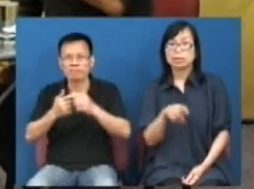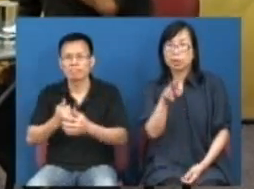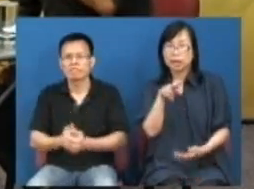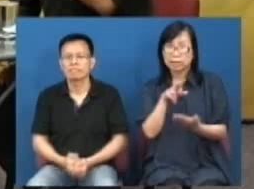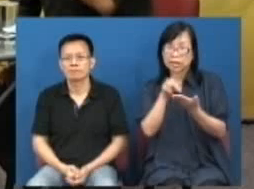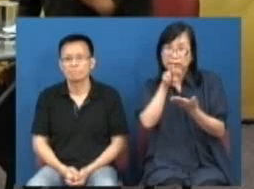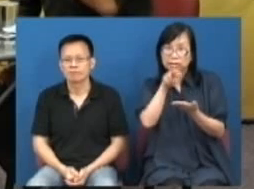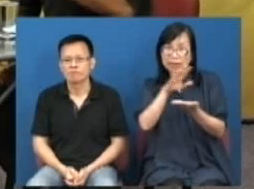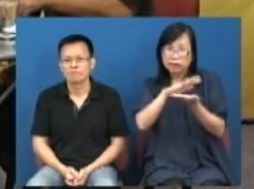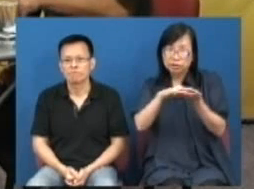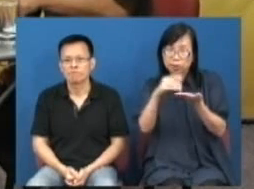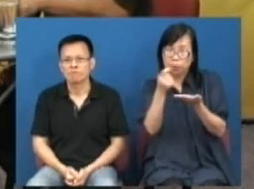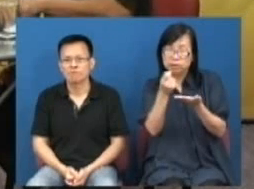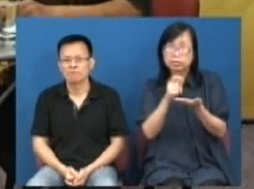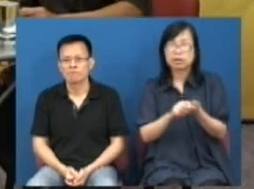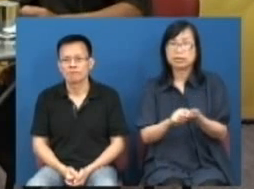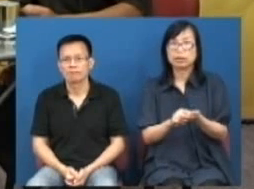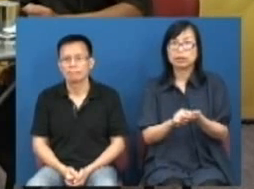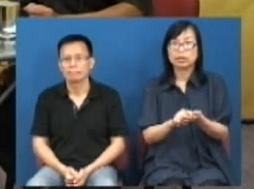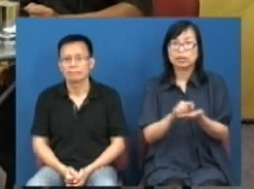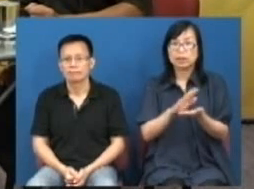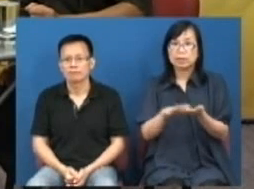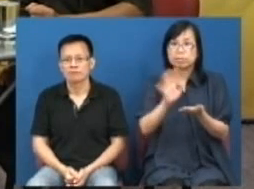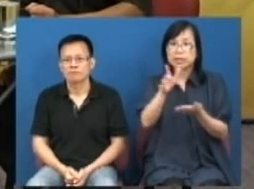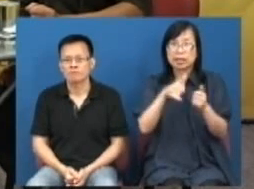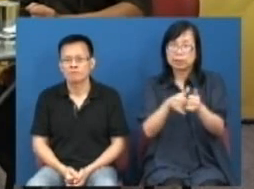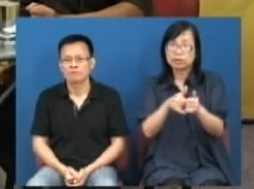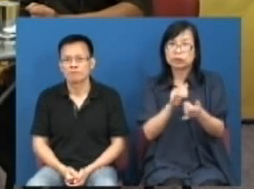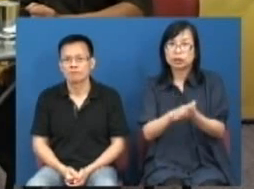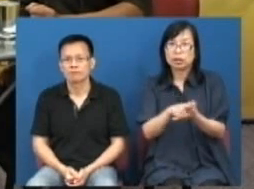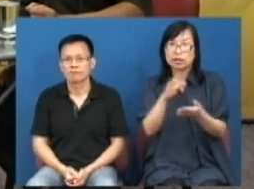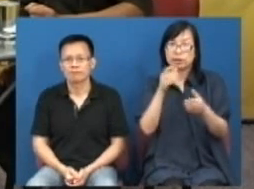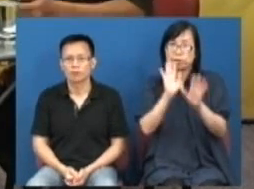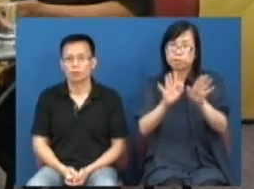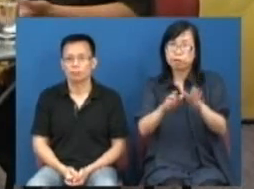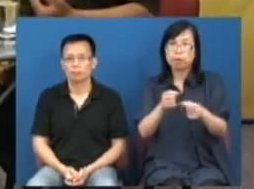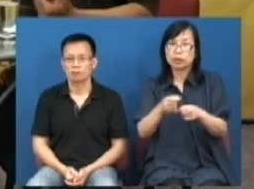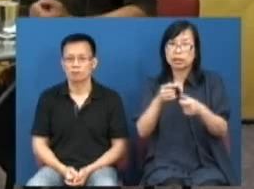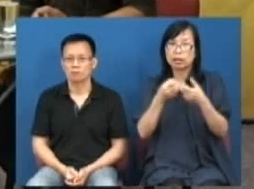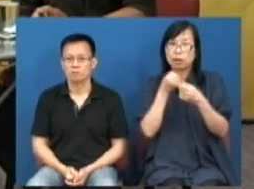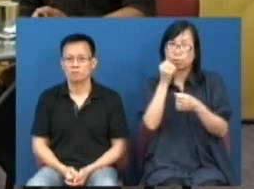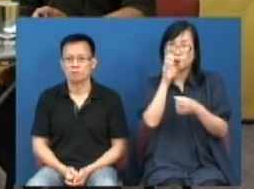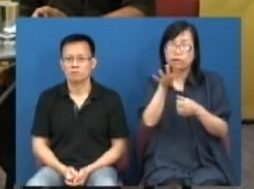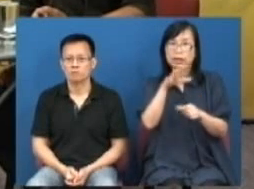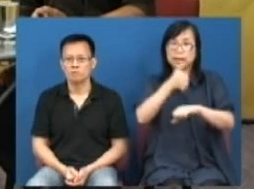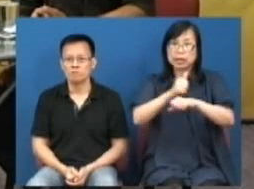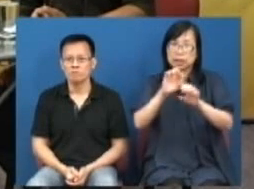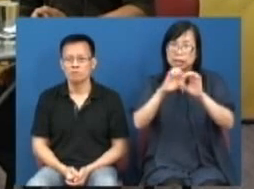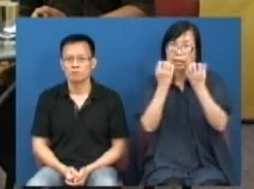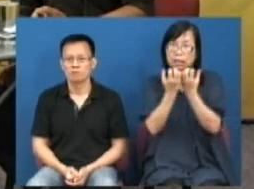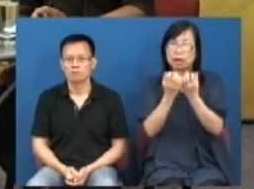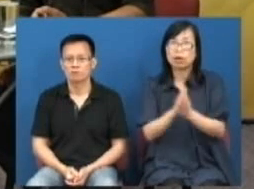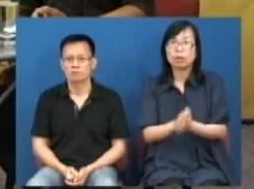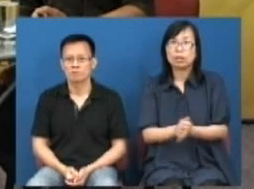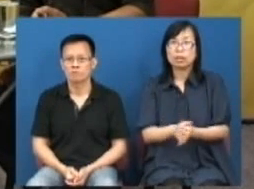睇得好仔細啊！嗱，呢條嘢真係有問題，不必依據上述條例領牌啲服務提供機構，咪就係